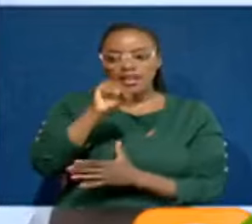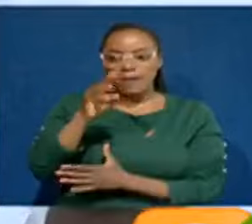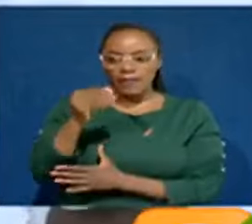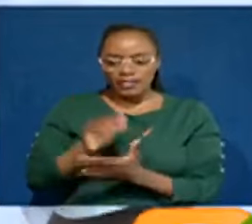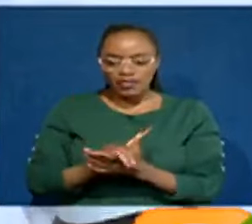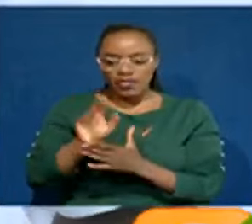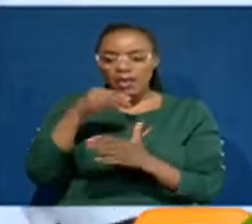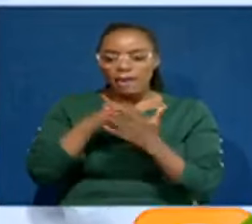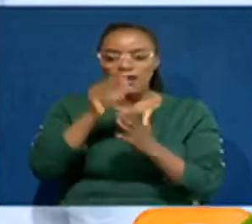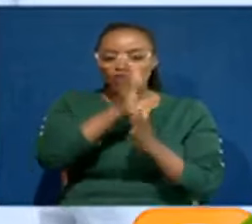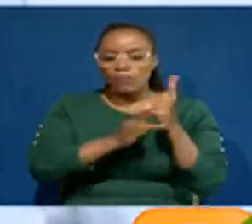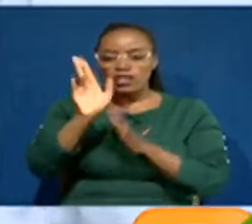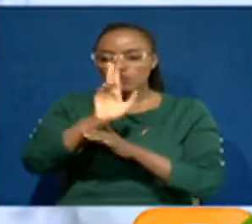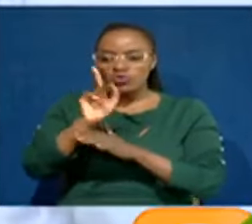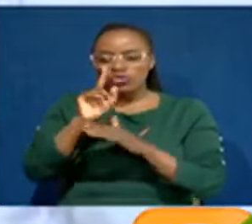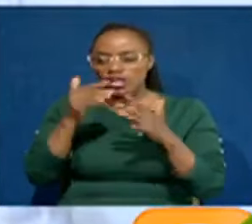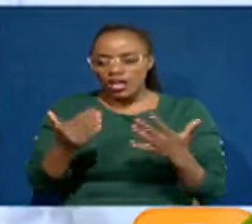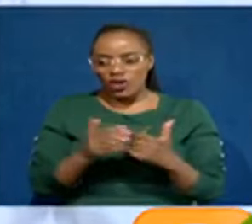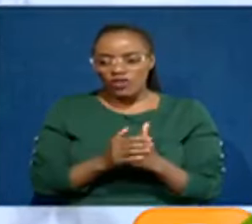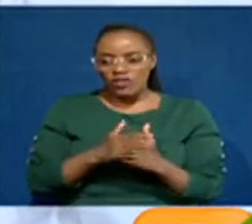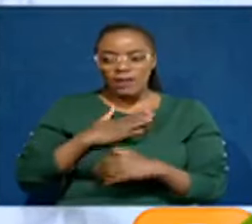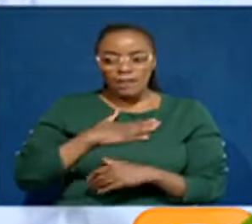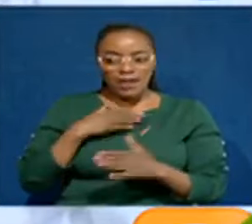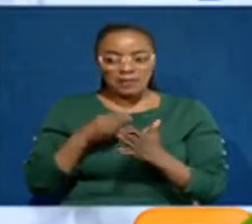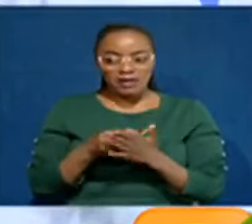Hii pesa unapanga kufanyia nini mzee? Hii pesa yangu?